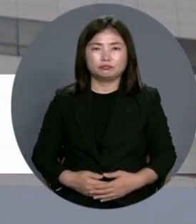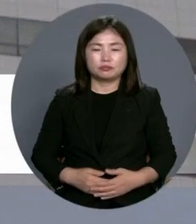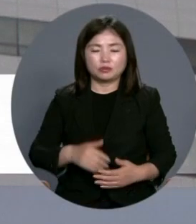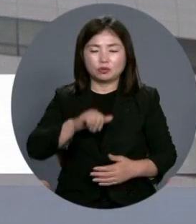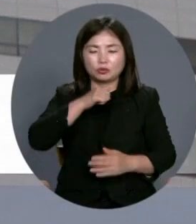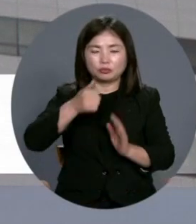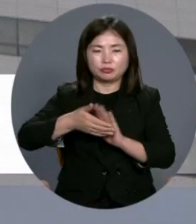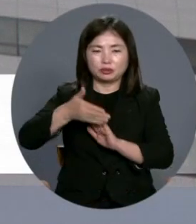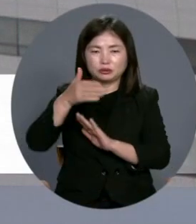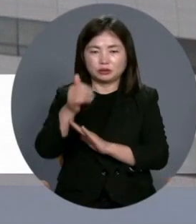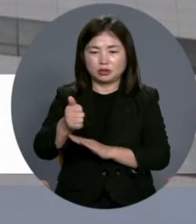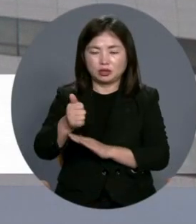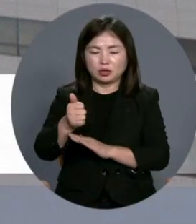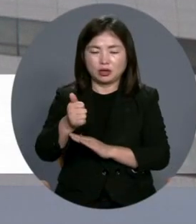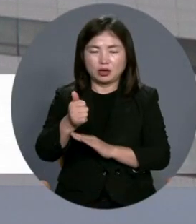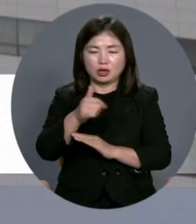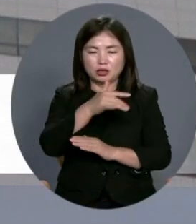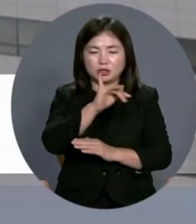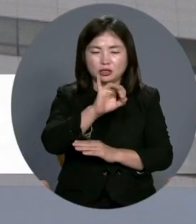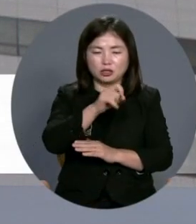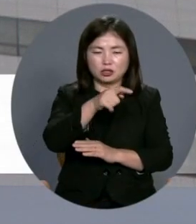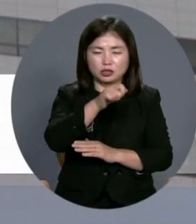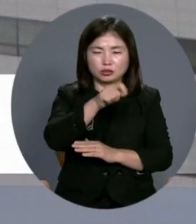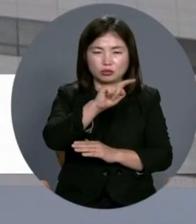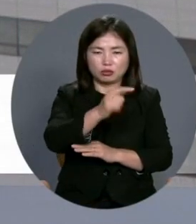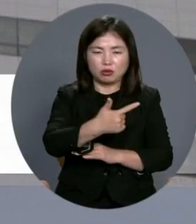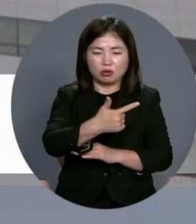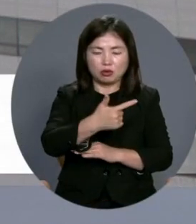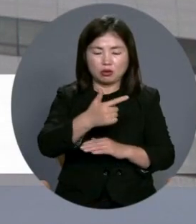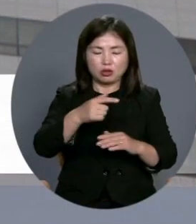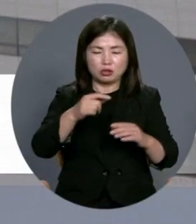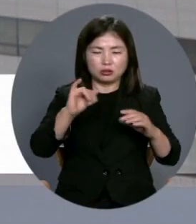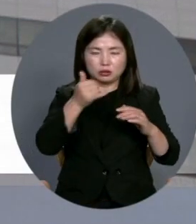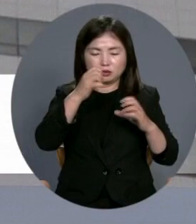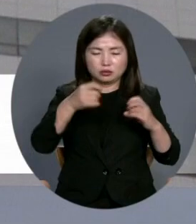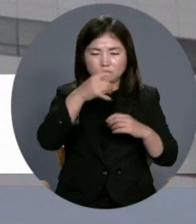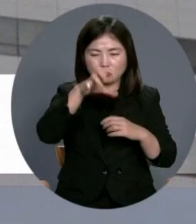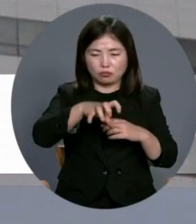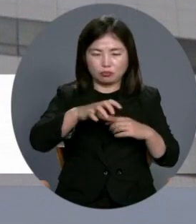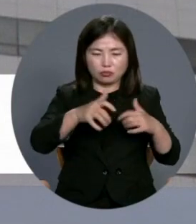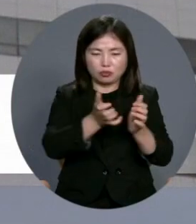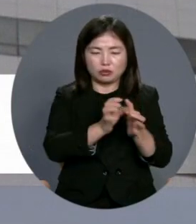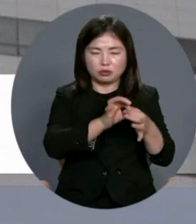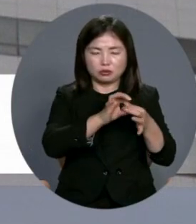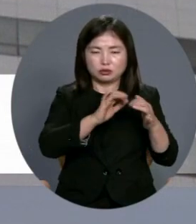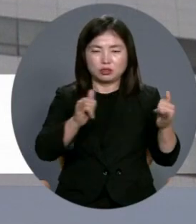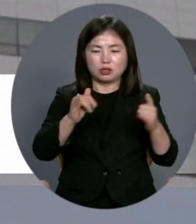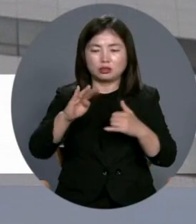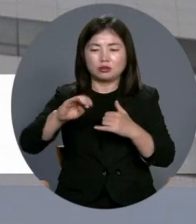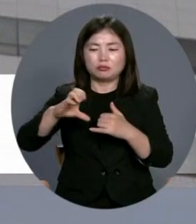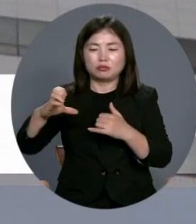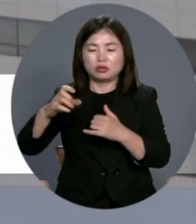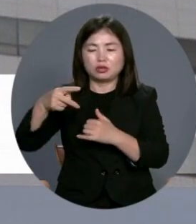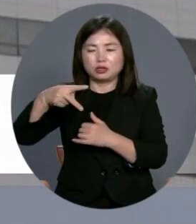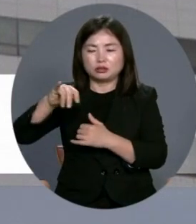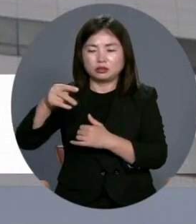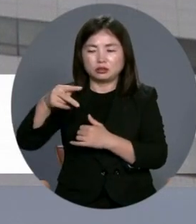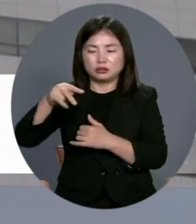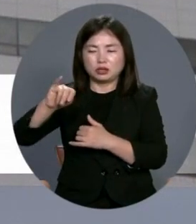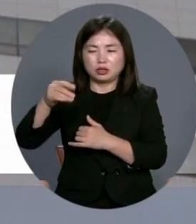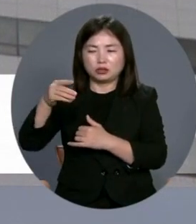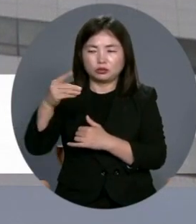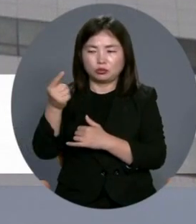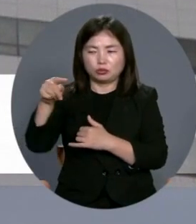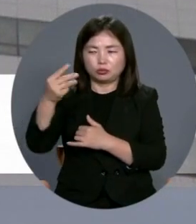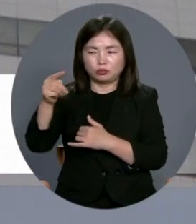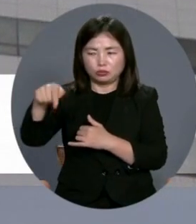홍준표 대구시장의 측근인 이종원 대구시 신공 건설 특보가 지난 5월 대구 문화방송의 시사 프로그램인 시사 톡톡